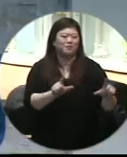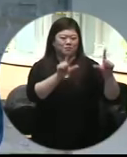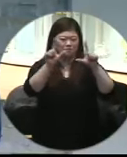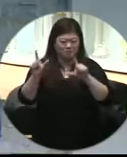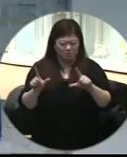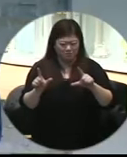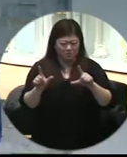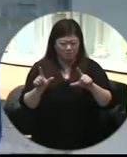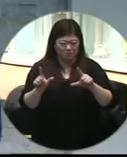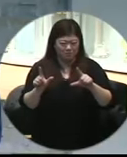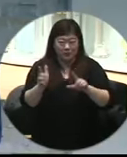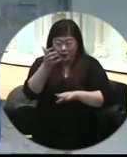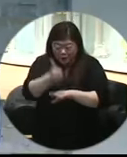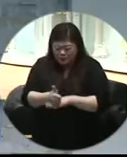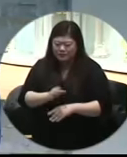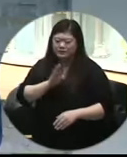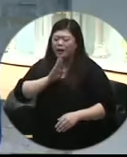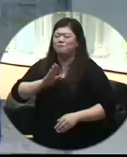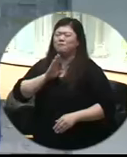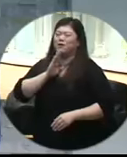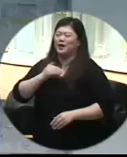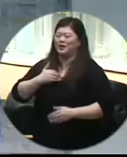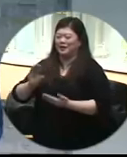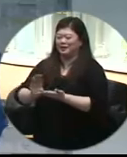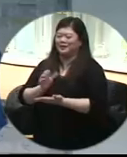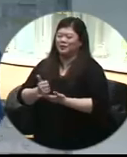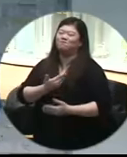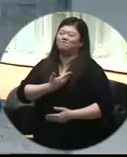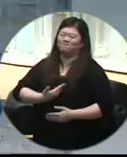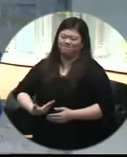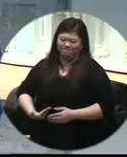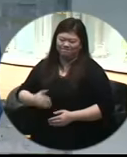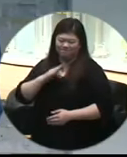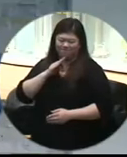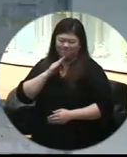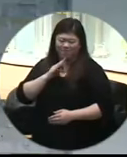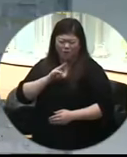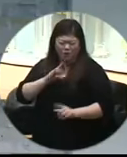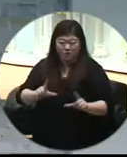그리스도의 참 제자. 오직의 삶을 사시기를 주님으로 축복합니다.